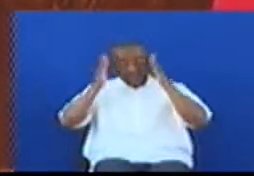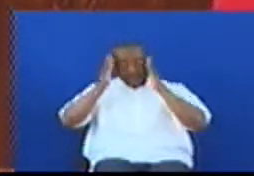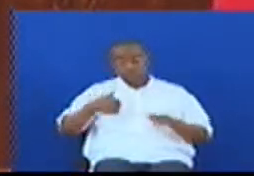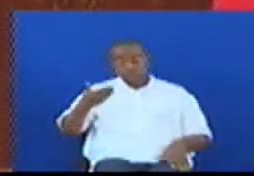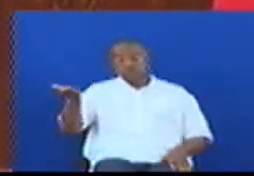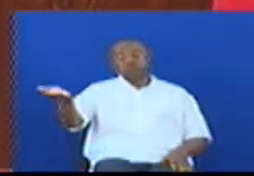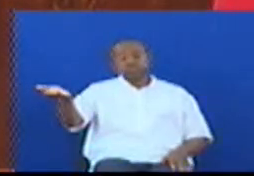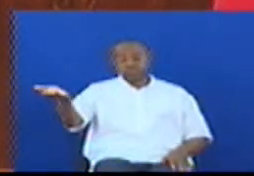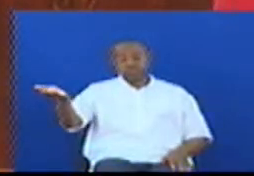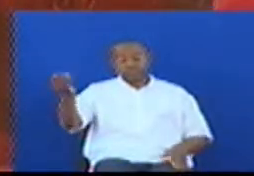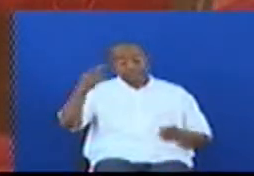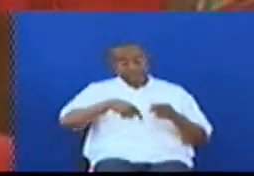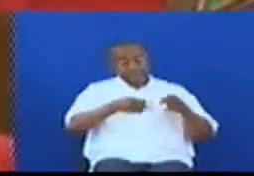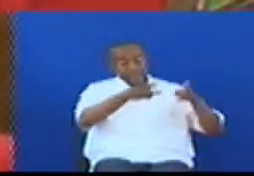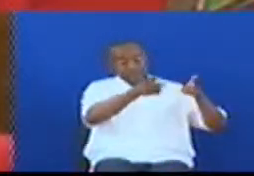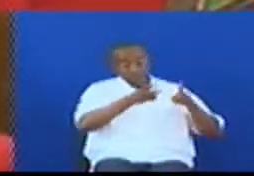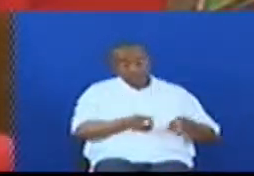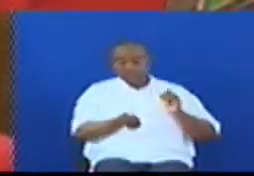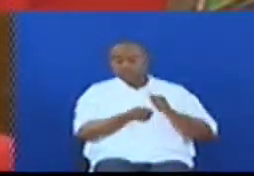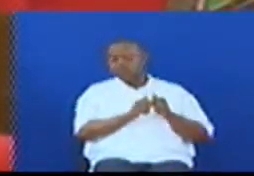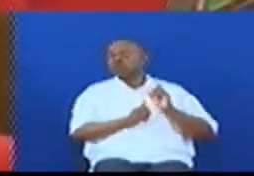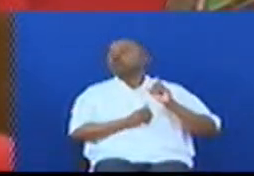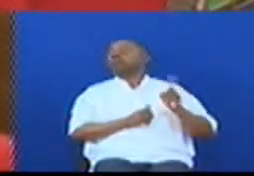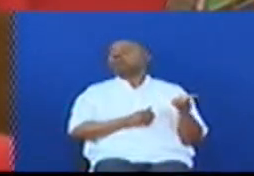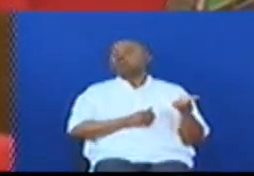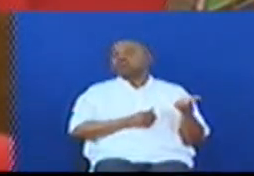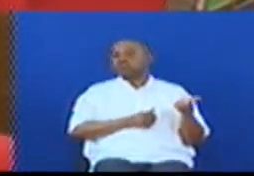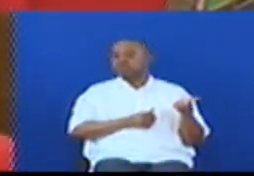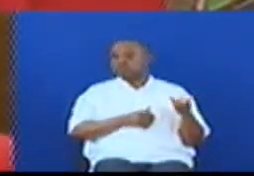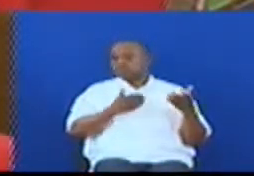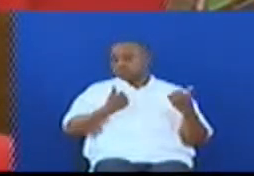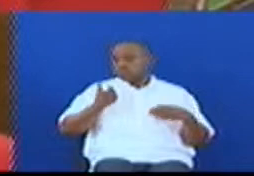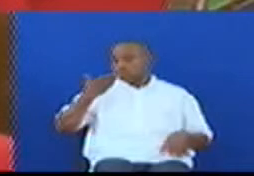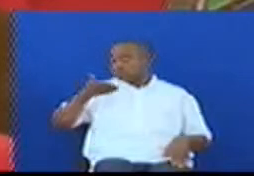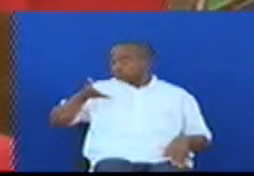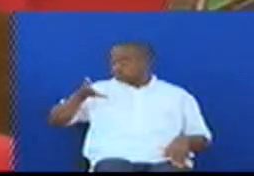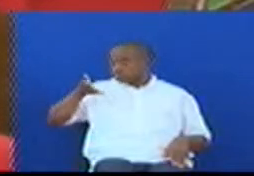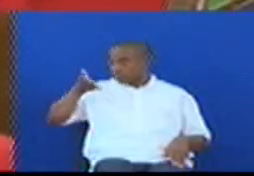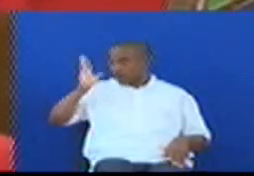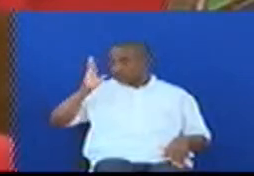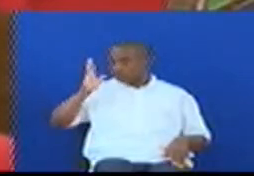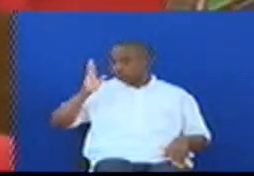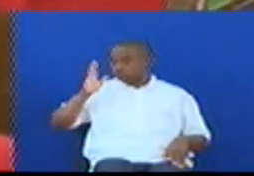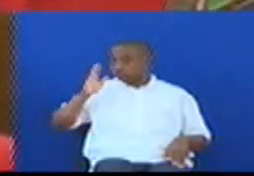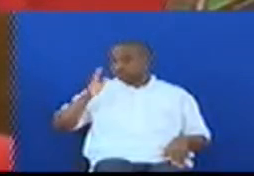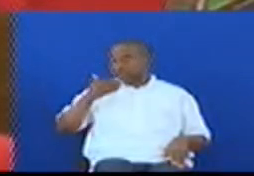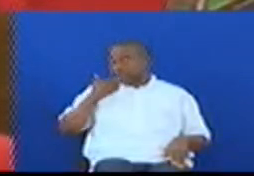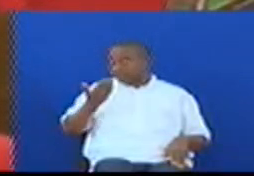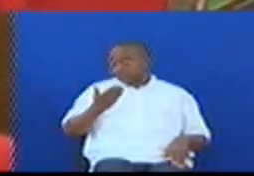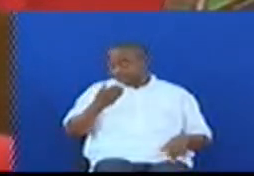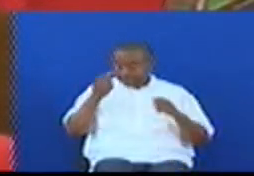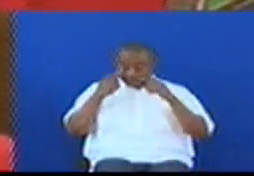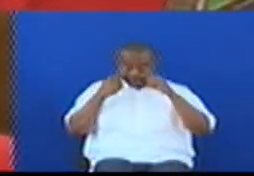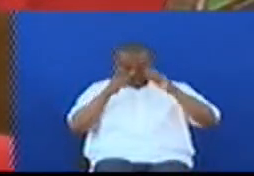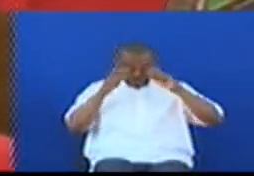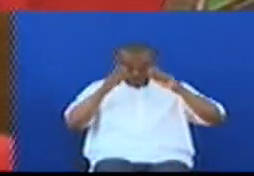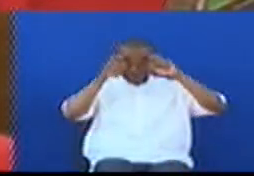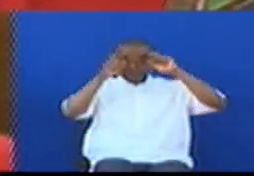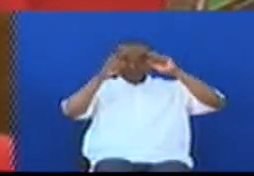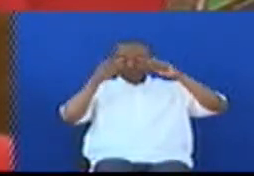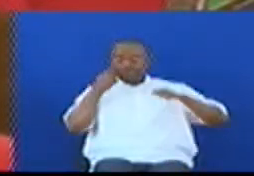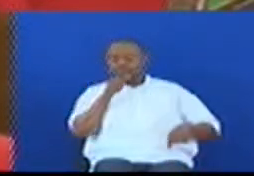kuna matatizo ambayo serikali inabidi iweze kuweka jicho karibu